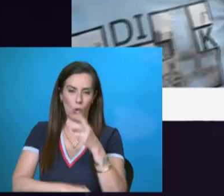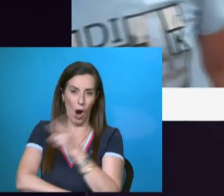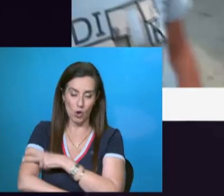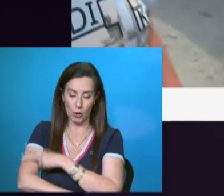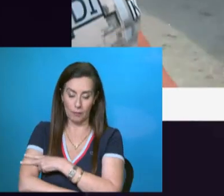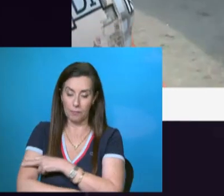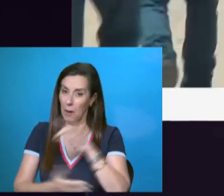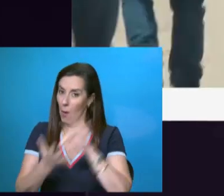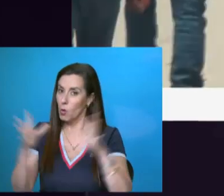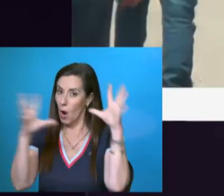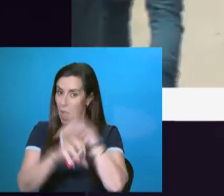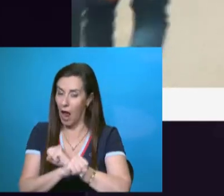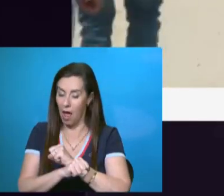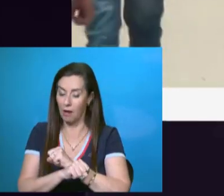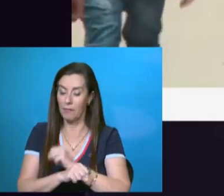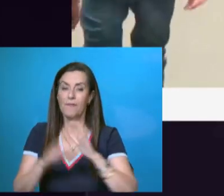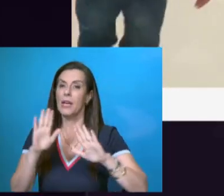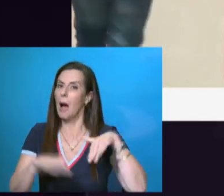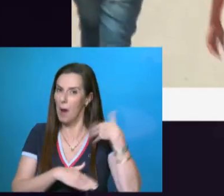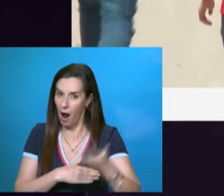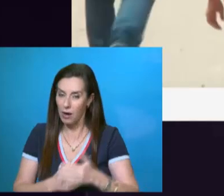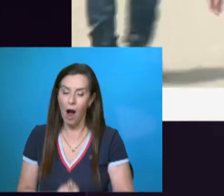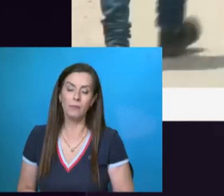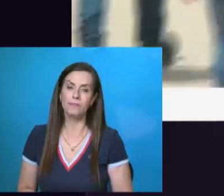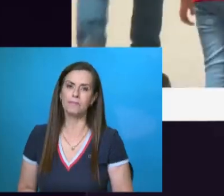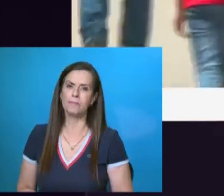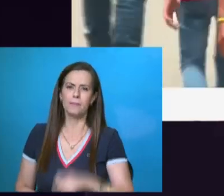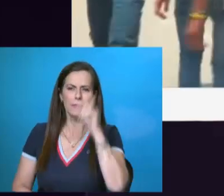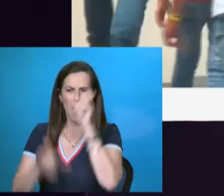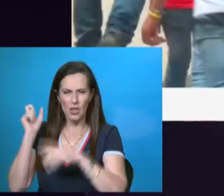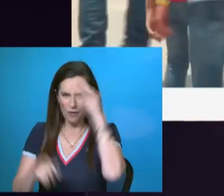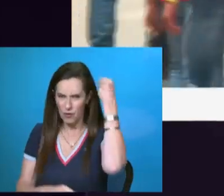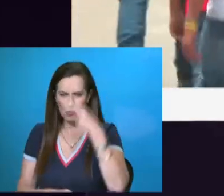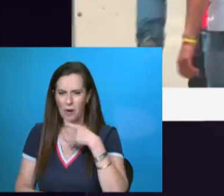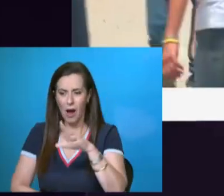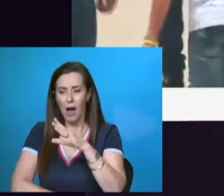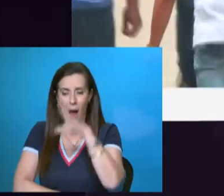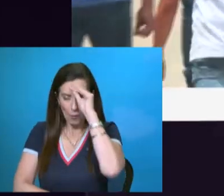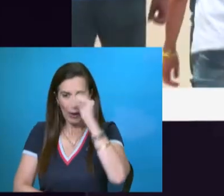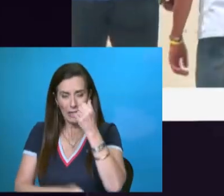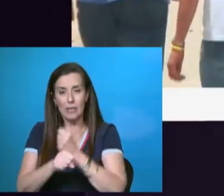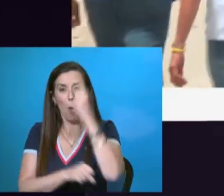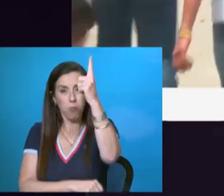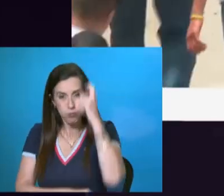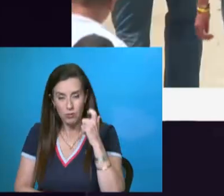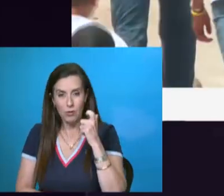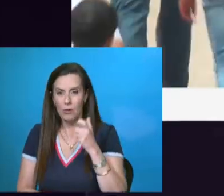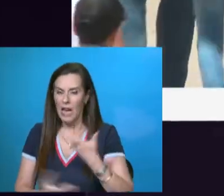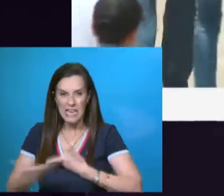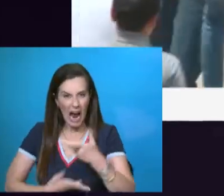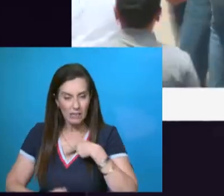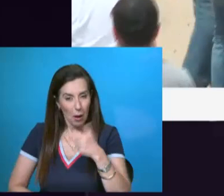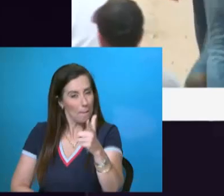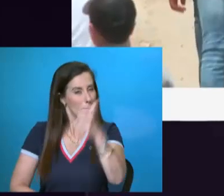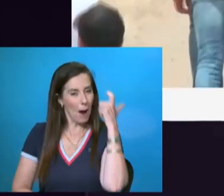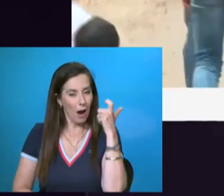לילה ובלילות שבאו לאחר מכן. התושבים אומרים, גם אם הבחור ירה זיקוקים, יחס כזה, ירי כזה,